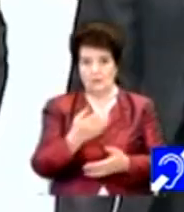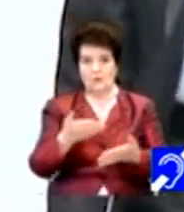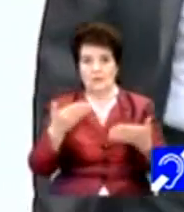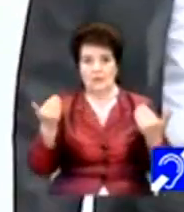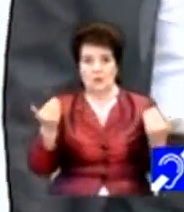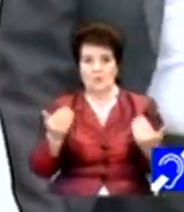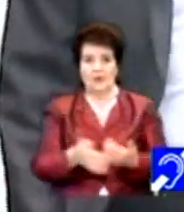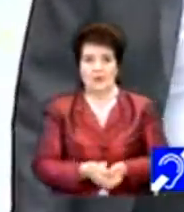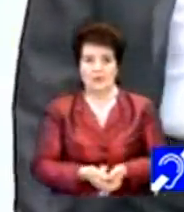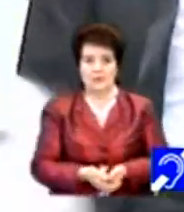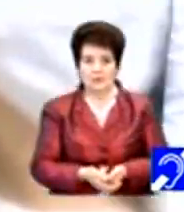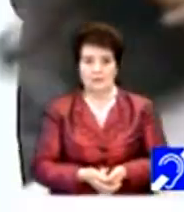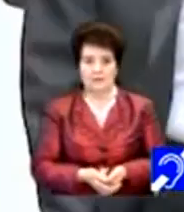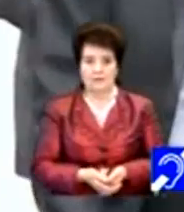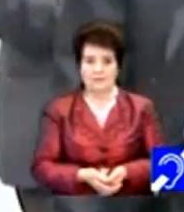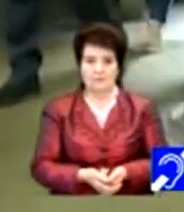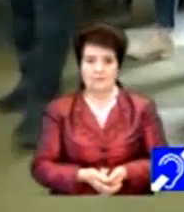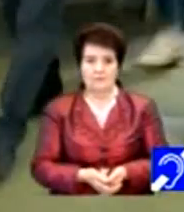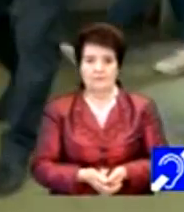descoperite.